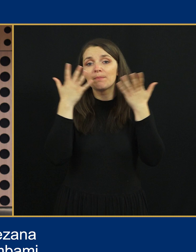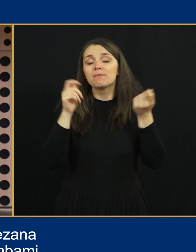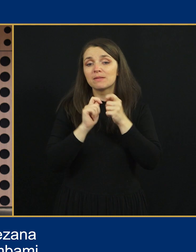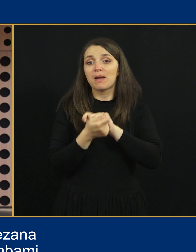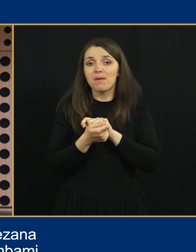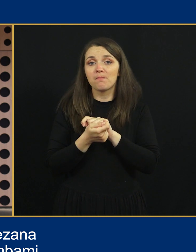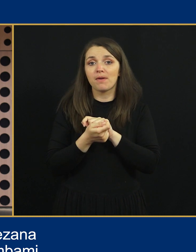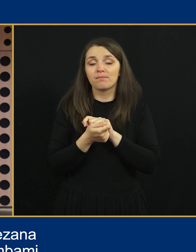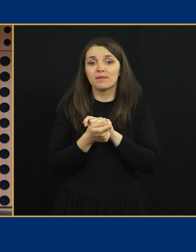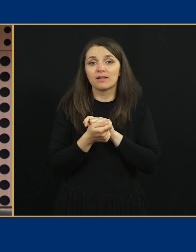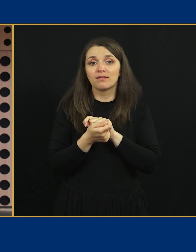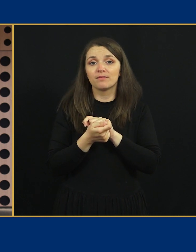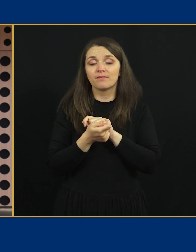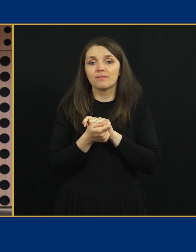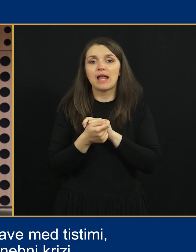podnebnimi spremembami.